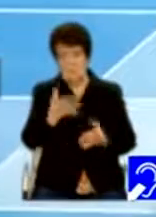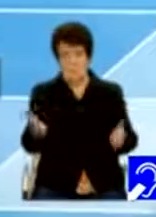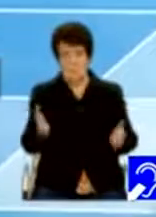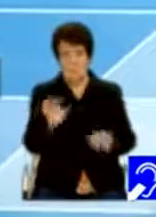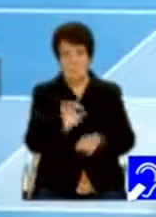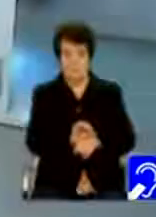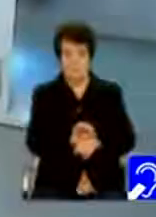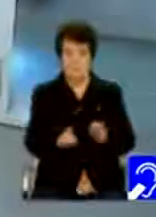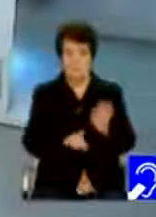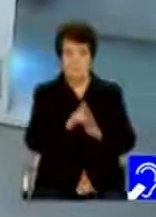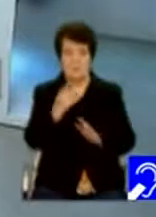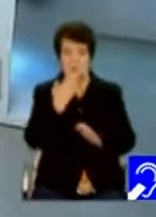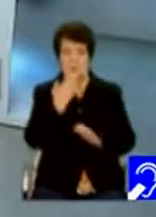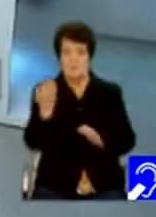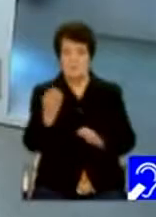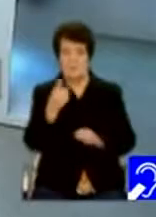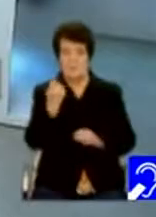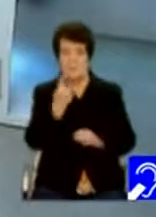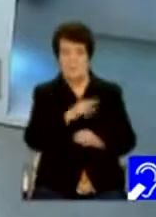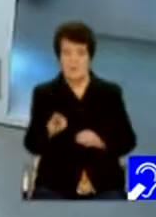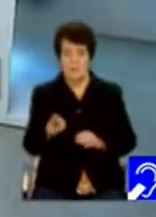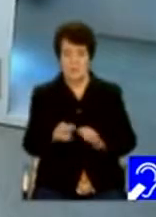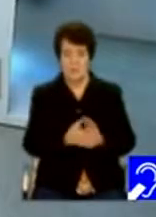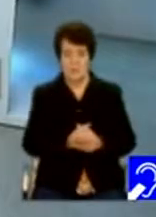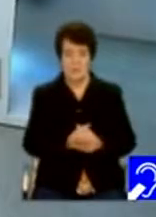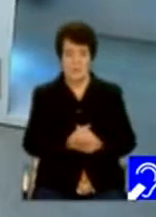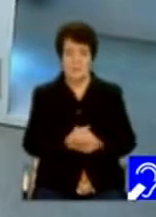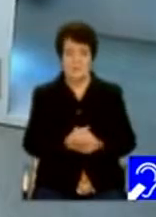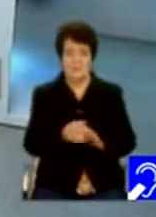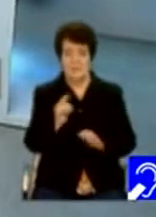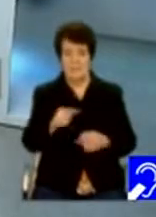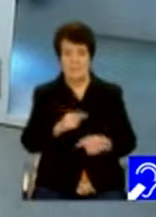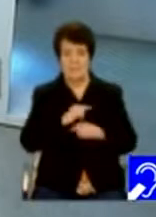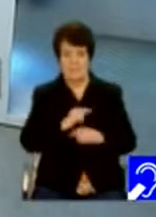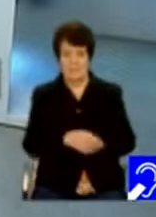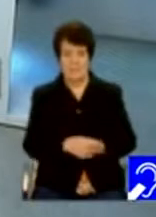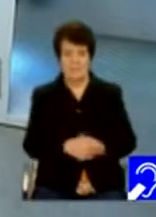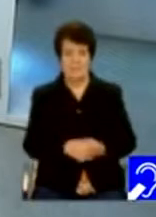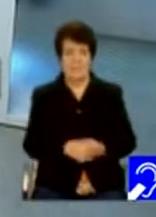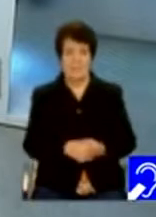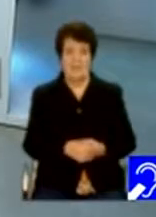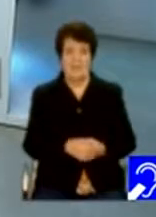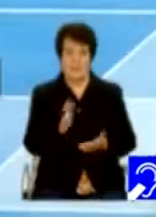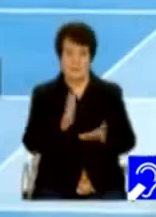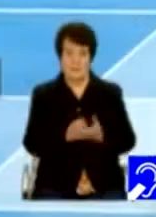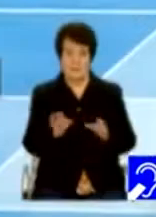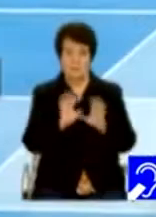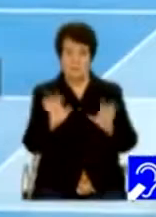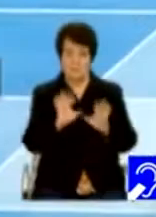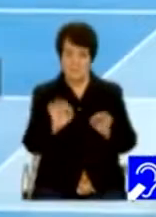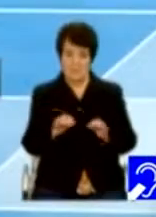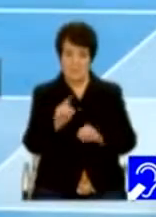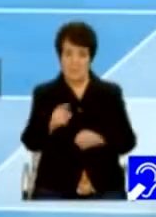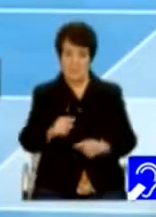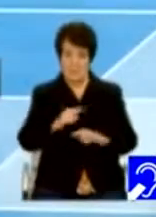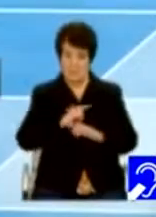oprim. Începem minutul de final. Începe minutul de final. Sună paradoxal, dar asta e. Am ajuns la final și avem mesajul de